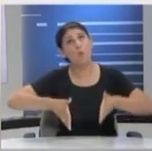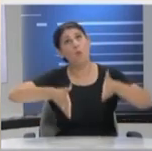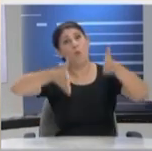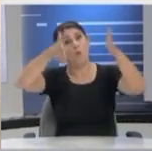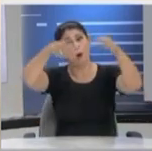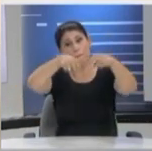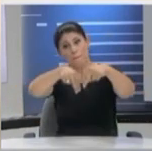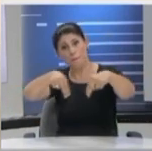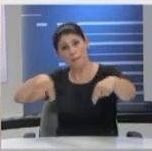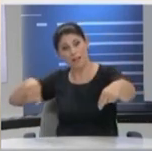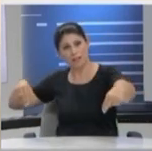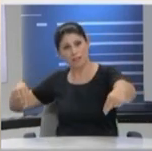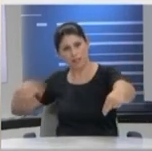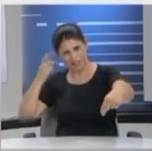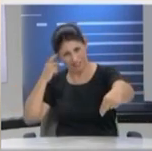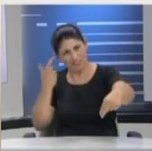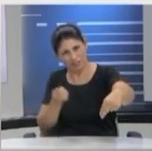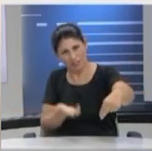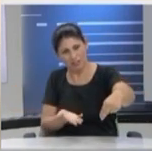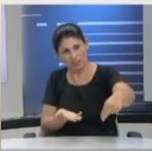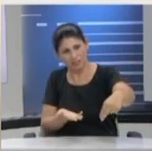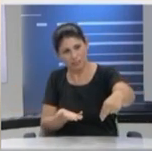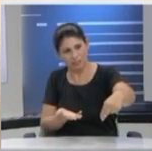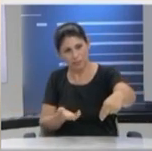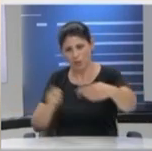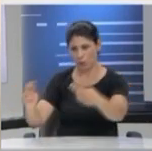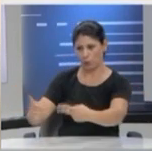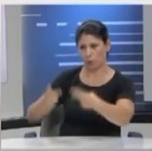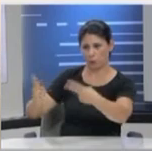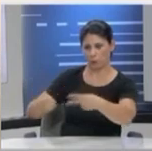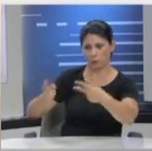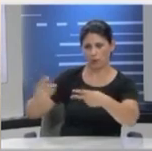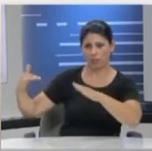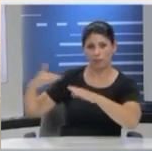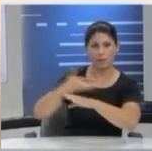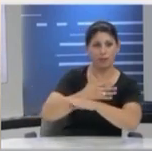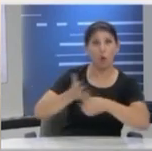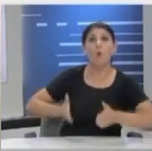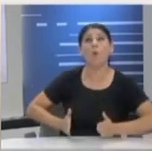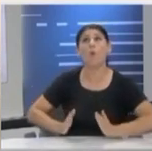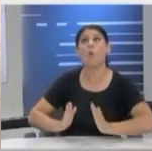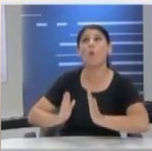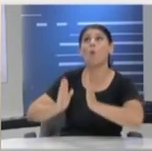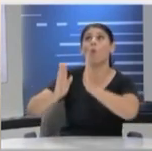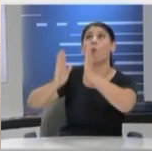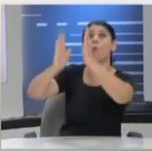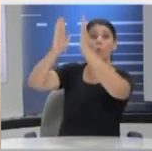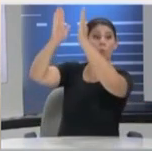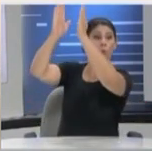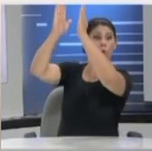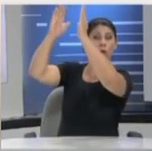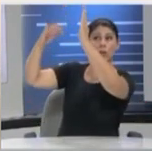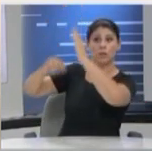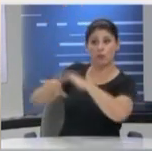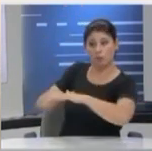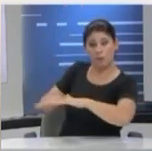στο παραλιακό μέτωπο? Έχετε καταλάβει τι θα κάνετε? Τα μελτέμια από κάτω δεν θα περνάνε. Ουρανοξύστες στο παραλιακό μέτωπο. Πού το έχετε δει